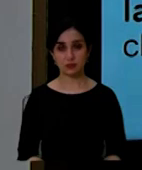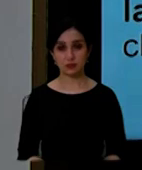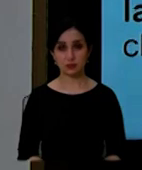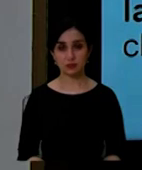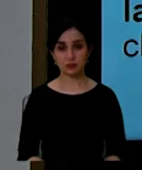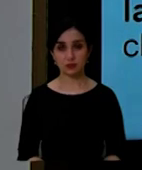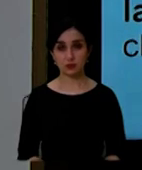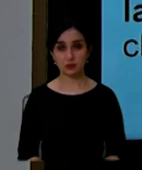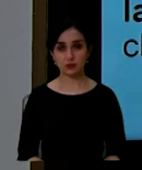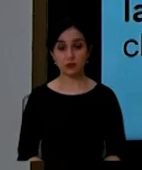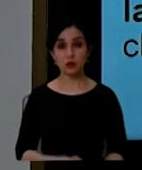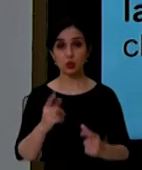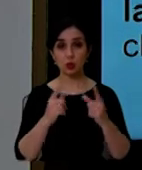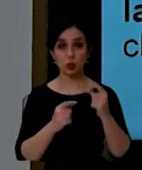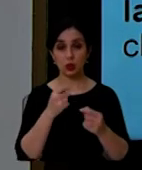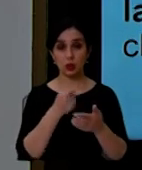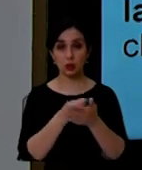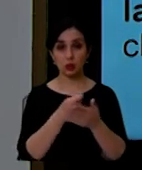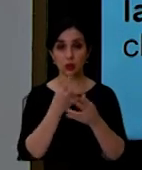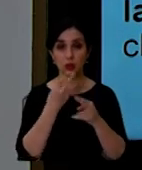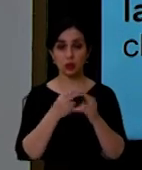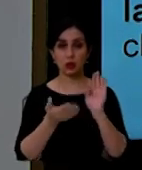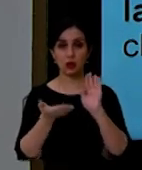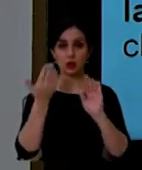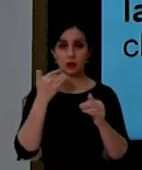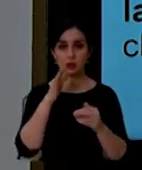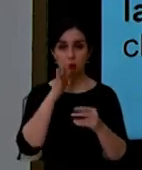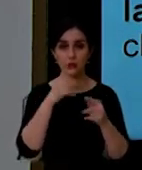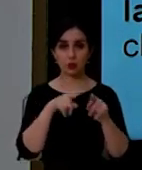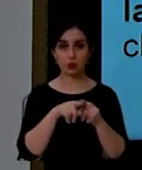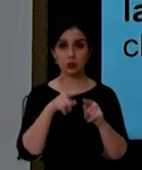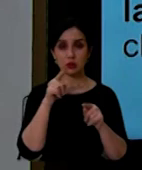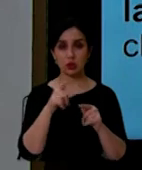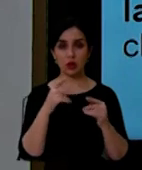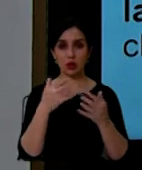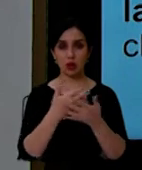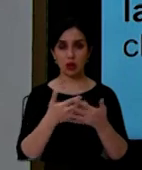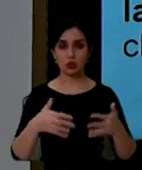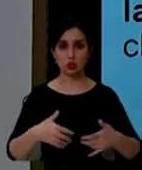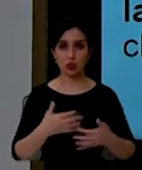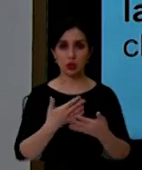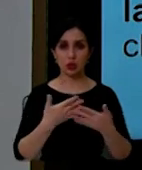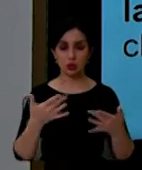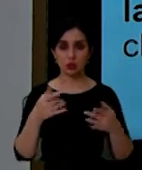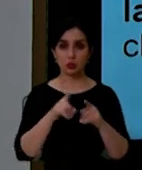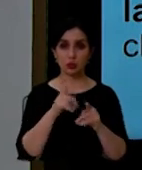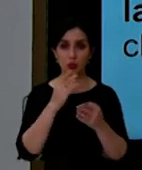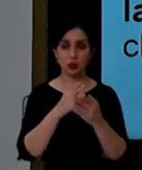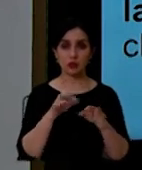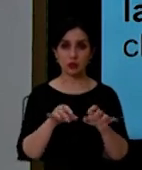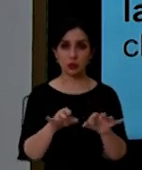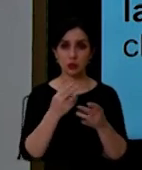Yuldaşlı süt imizuçı xayvalların eyn qadımgı formaları, yəni xasharatqorlar türkümləri bolib,